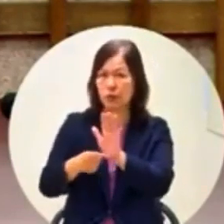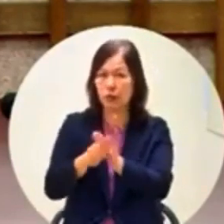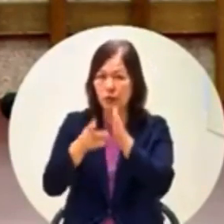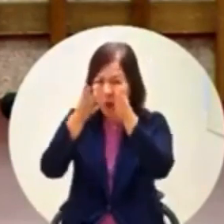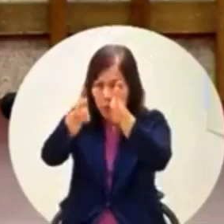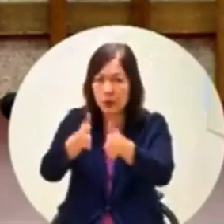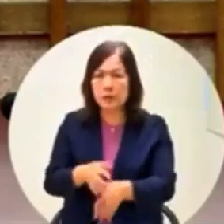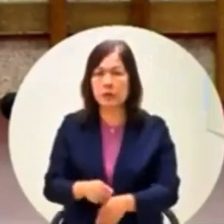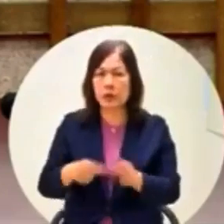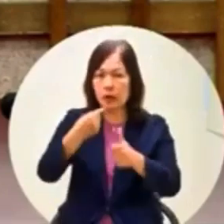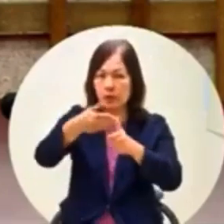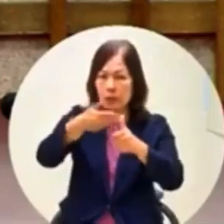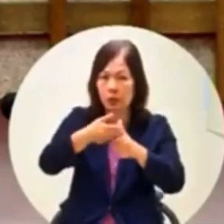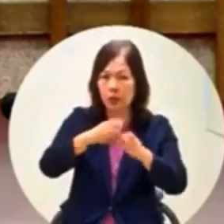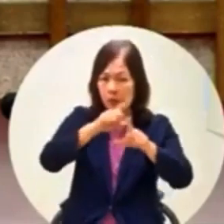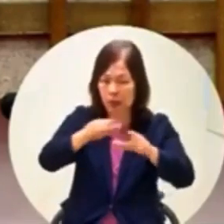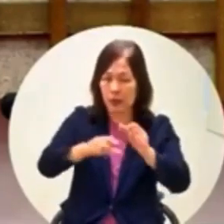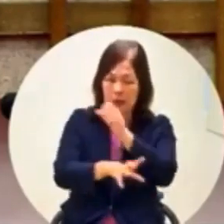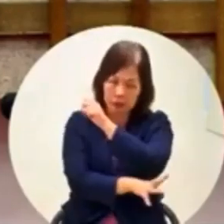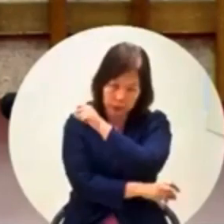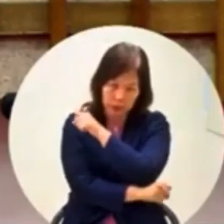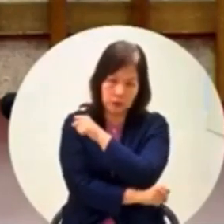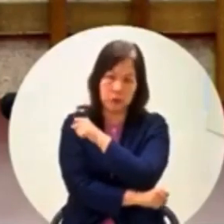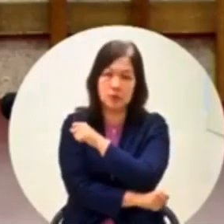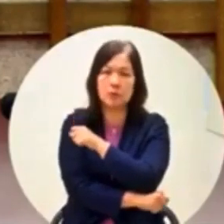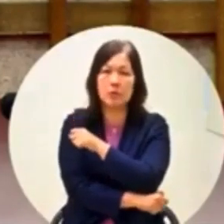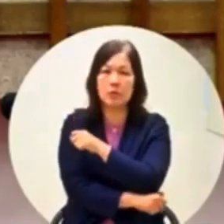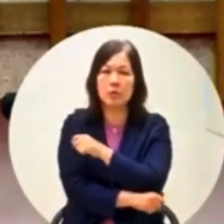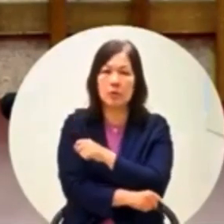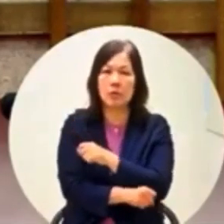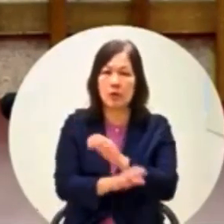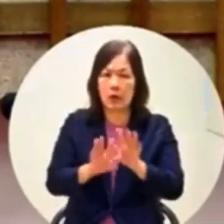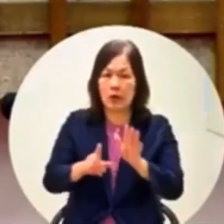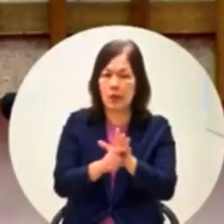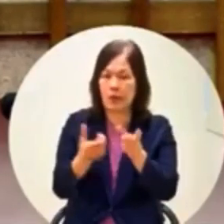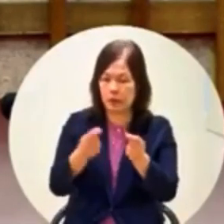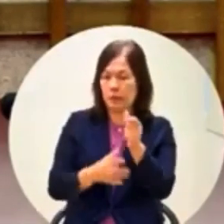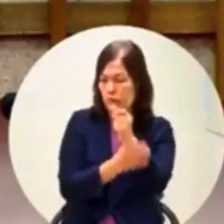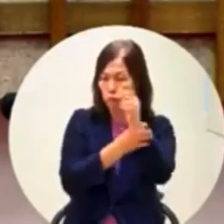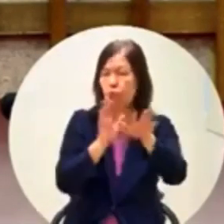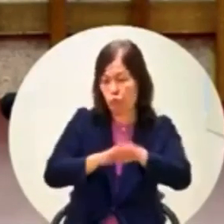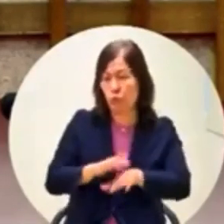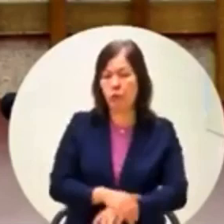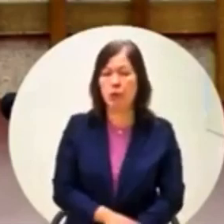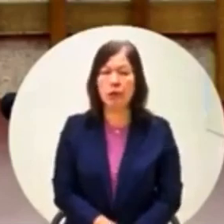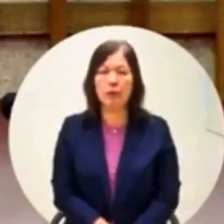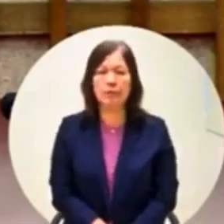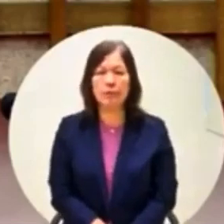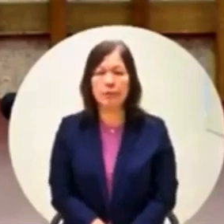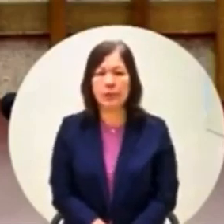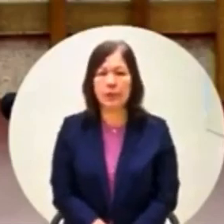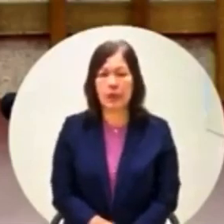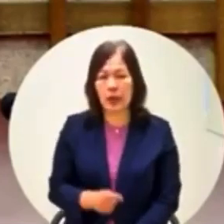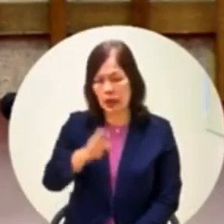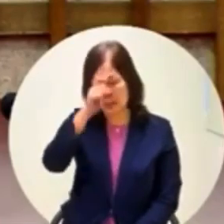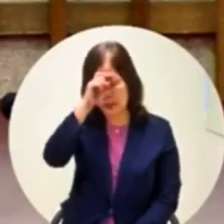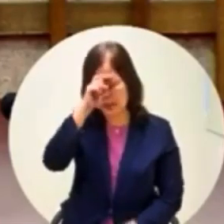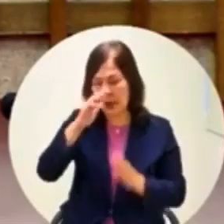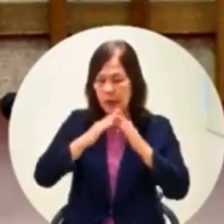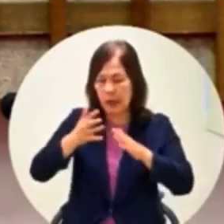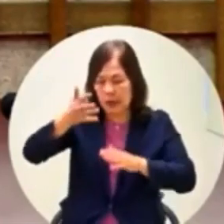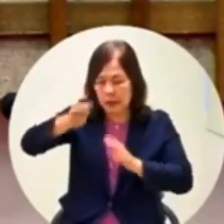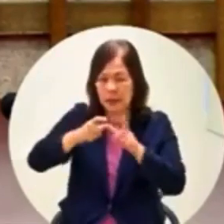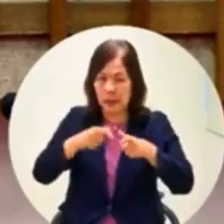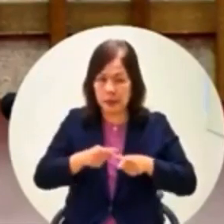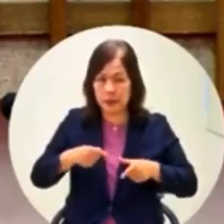跟教育的最大的基础，我们当然支持。我们也希望市长心中的一个